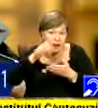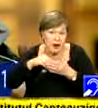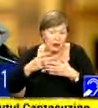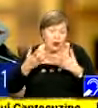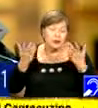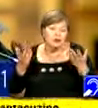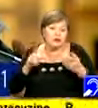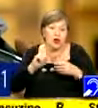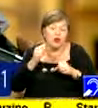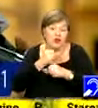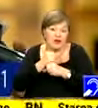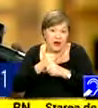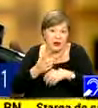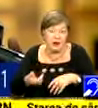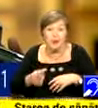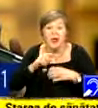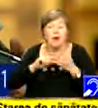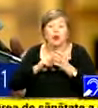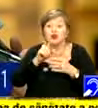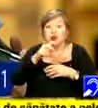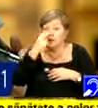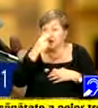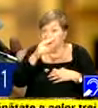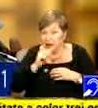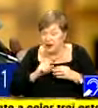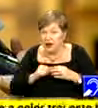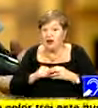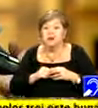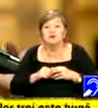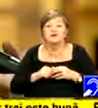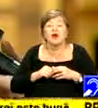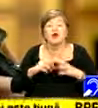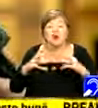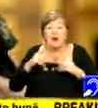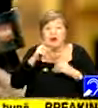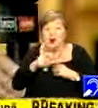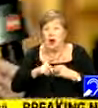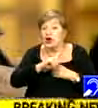Vă spun că din punctul meu de vedere și punctul de vedere al Partidului Național Liberal, nu susținem astfel de taxe.